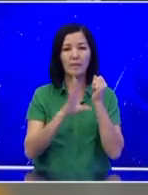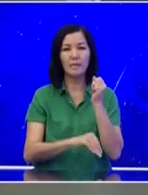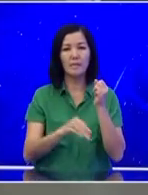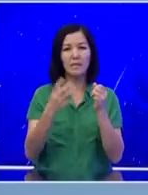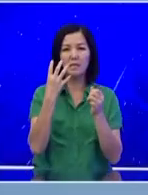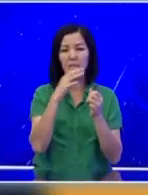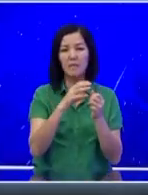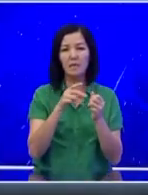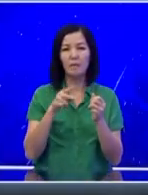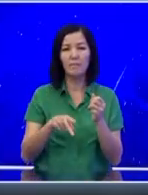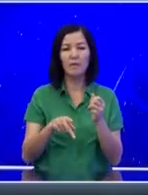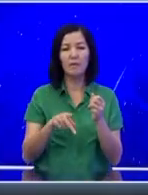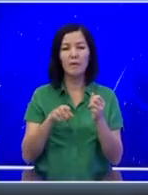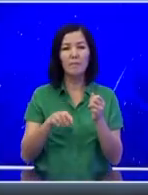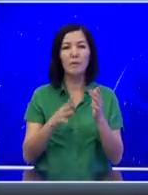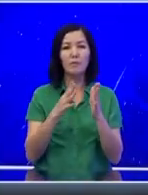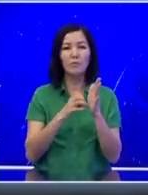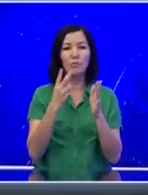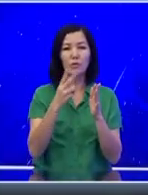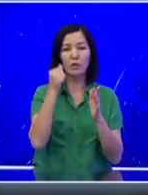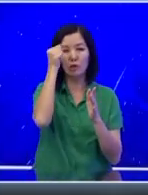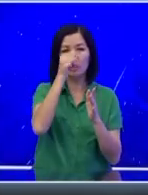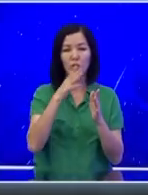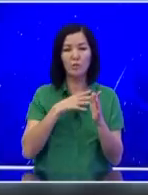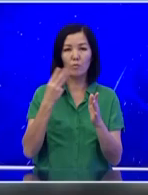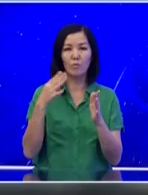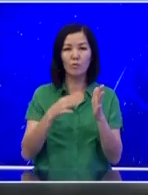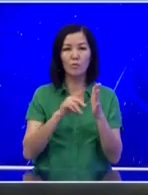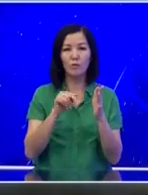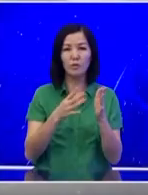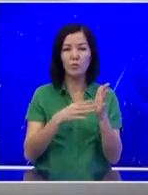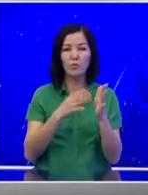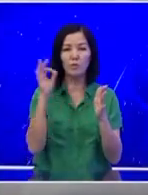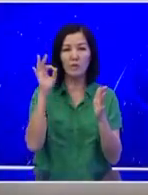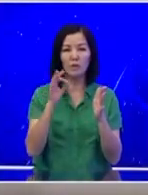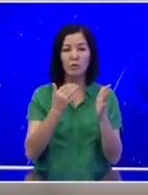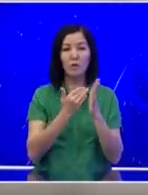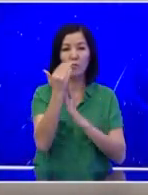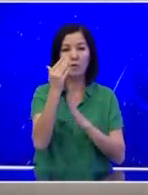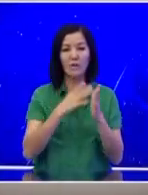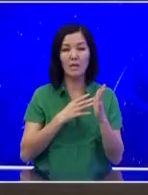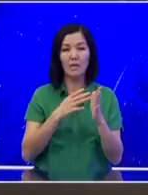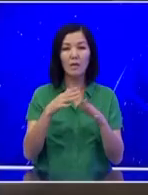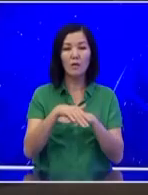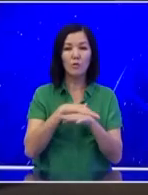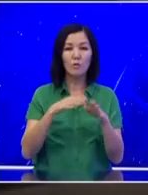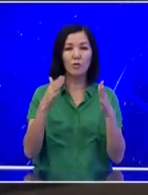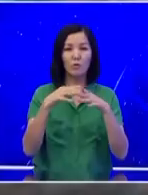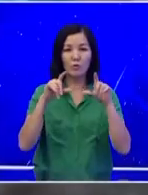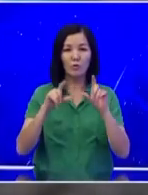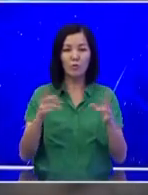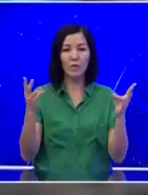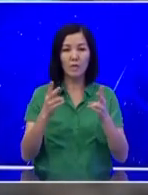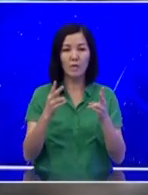райы 1902 жылы болған. Ол кезде сынап бағанасы 39 градусқа жетіпті. Жергілікті билік тұрғындарға үйде отыруға